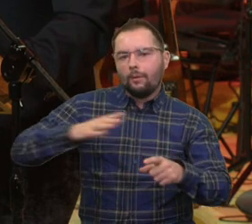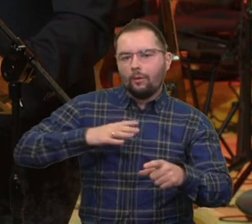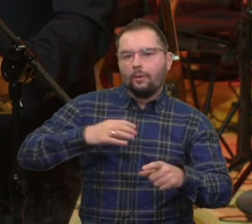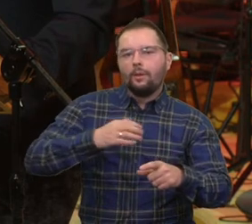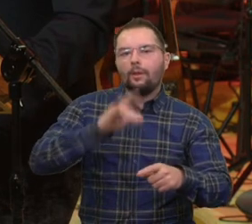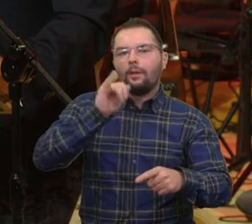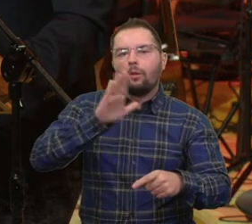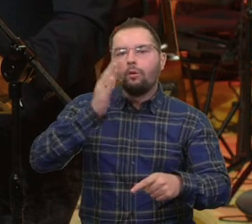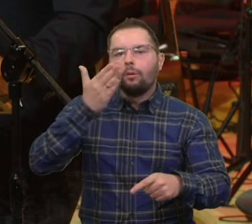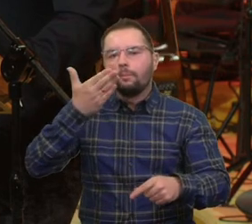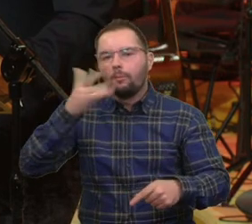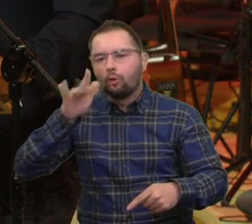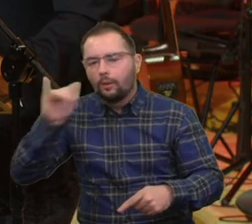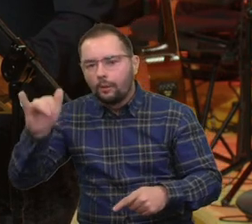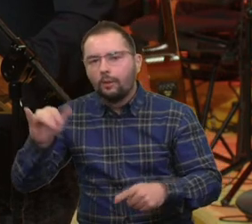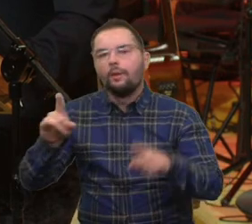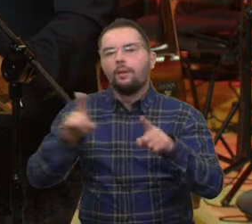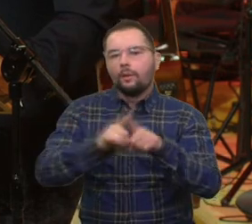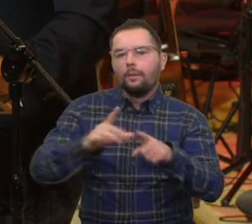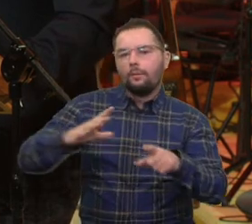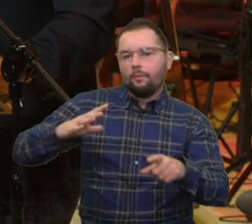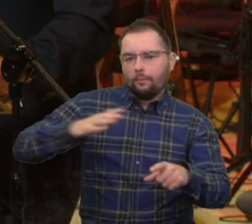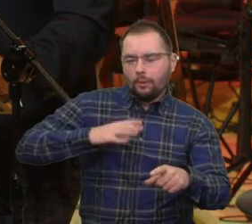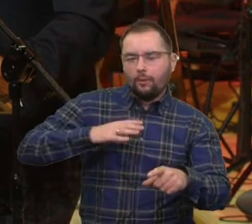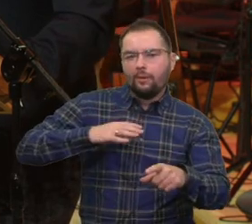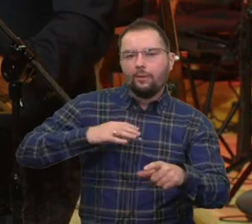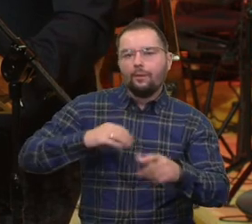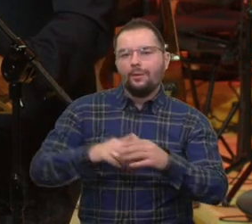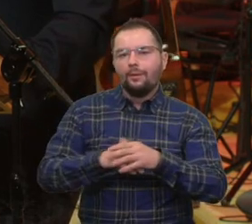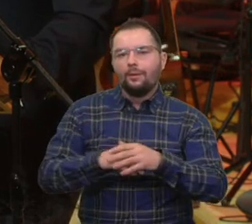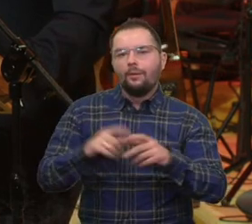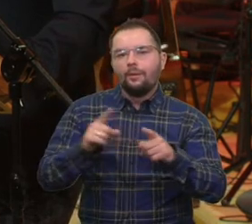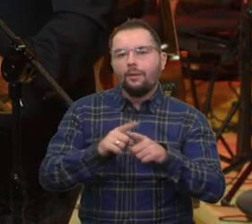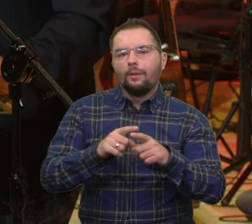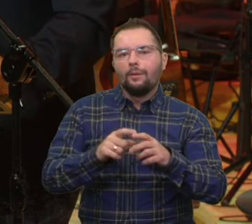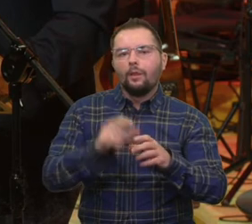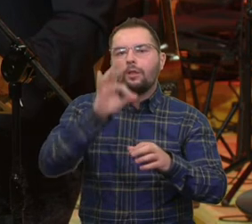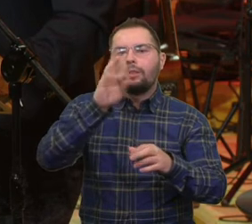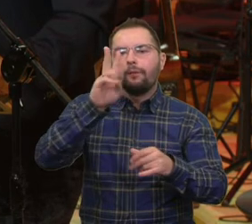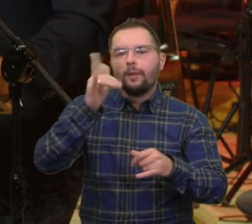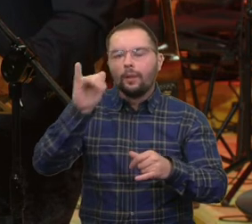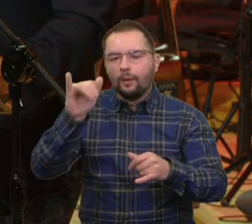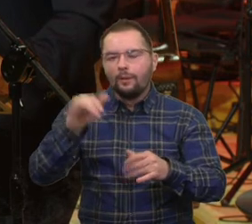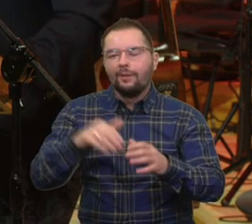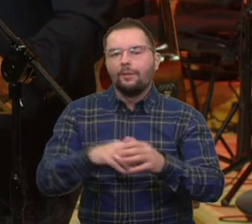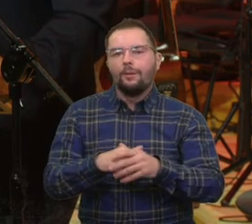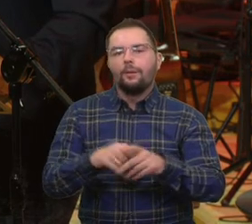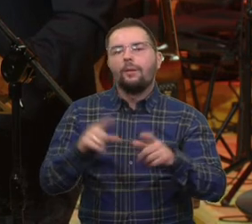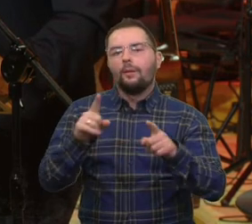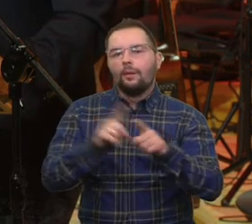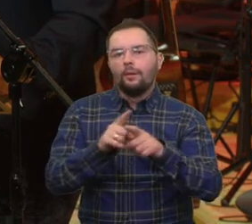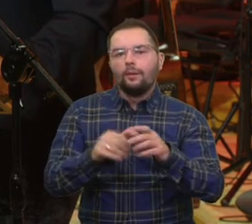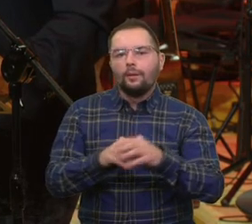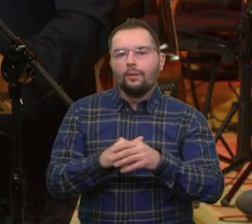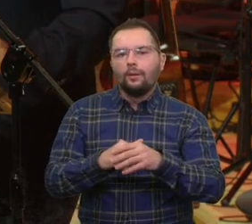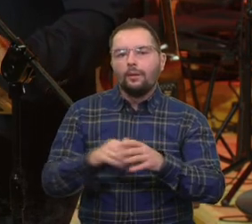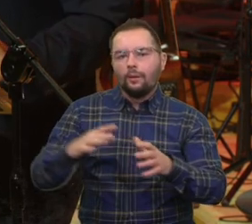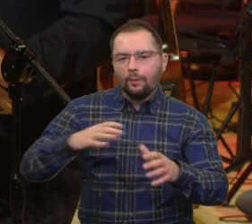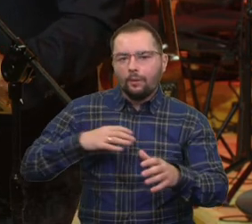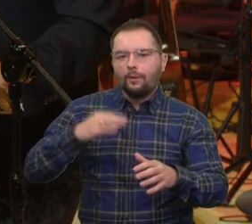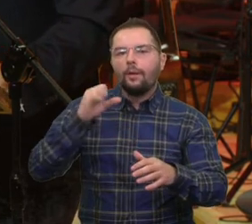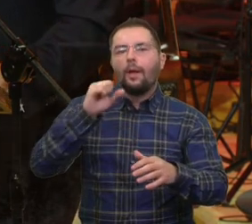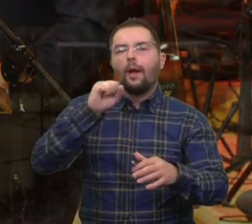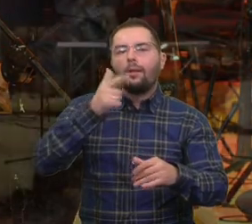marszałek Janusz Moszyński. Statuetka dla pana marszałka Bogusława Śmigielskiego. Statuetkę odbierze były marszałek